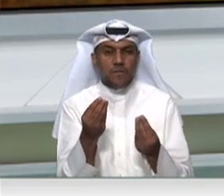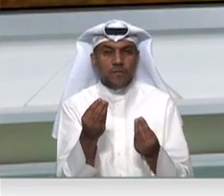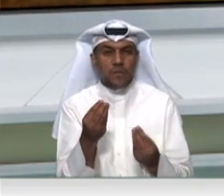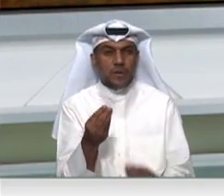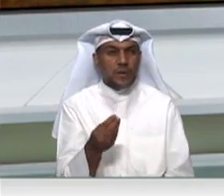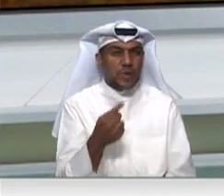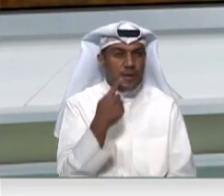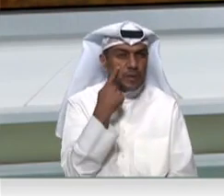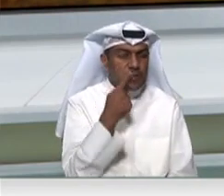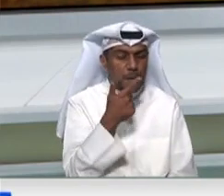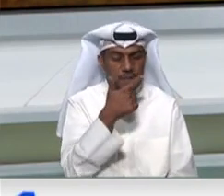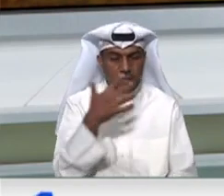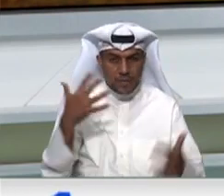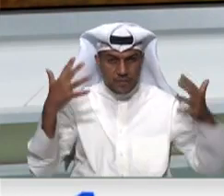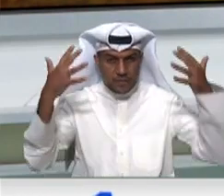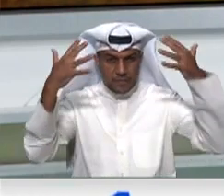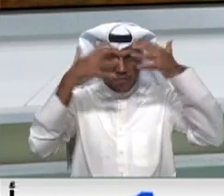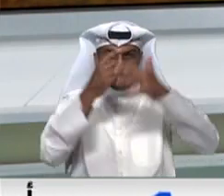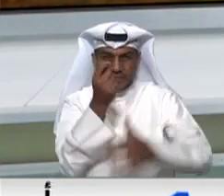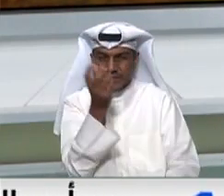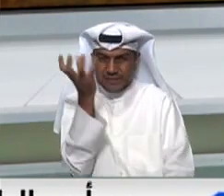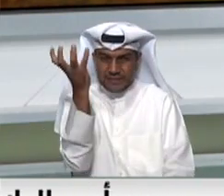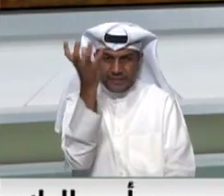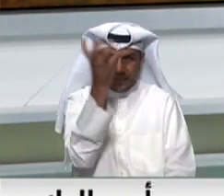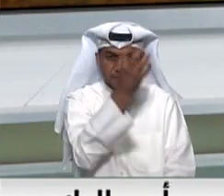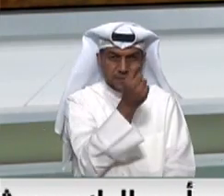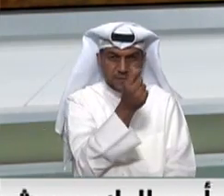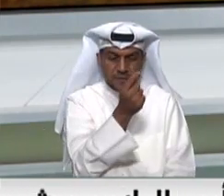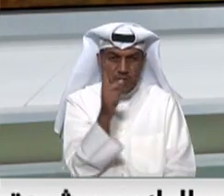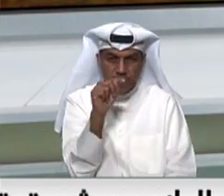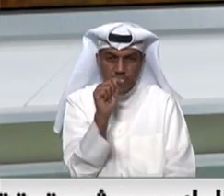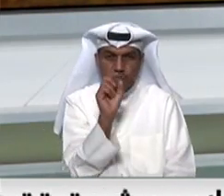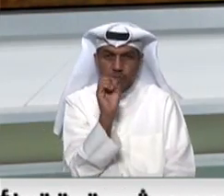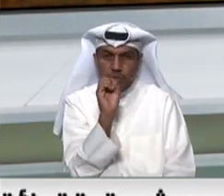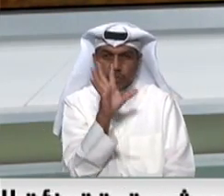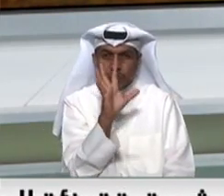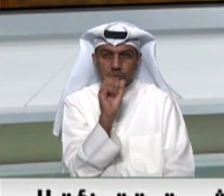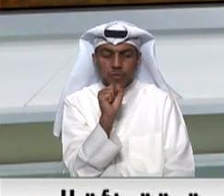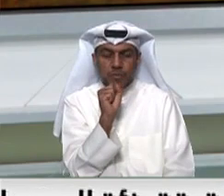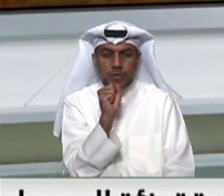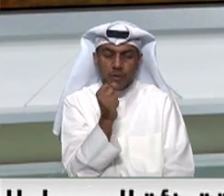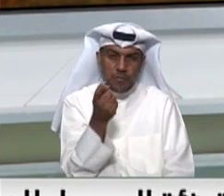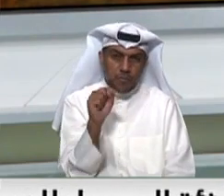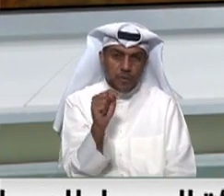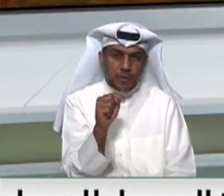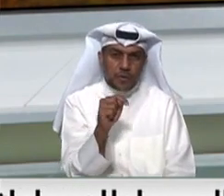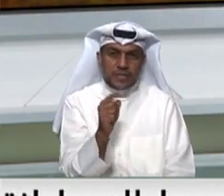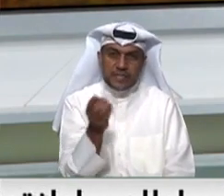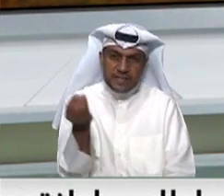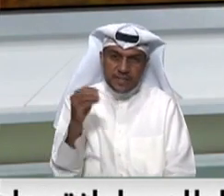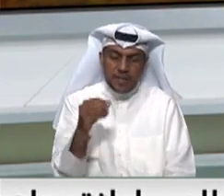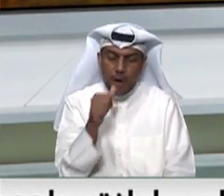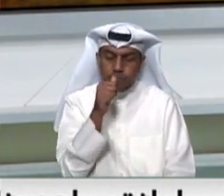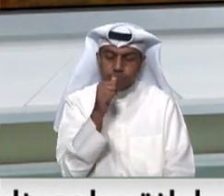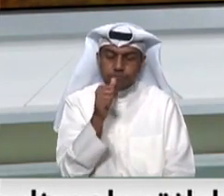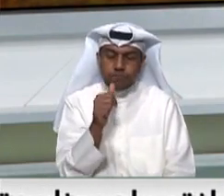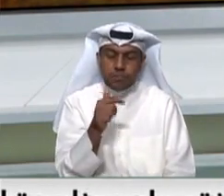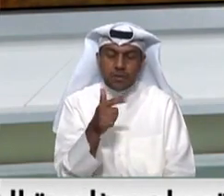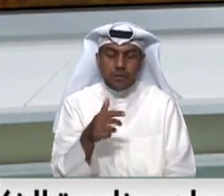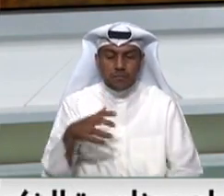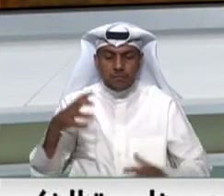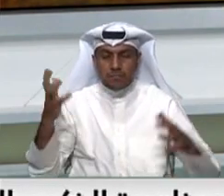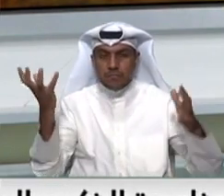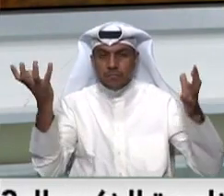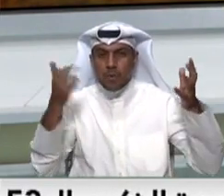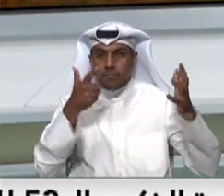ويانا تكونات السحب المتوسطة والعالية ابتداء من نهار يوم الغد، وتزداد كميات السحب ابتداء من منتصف